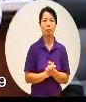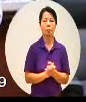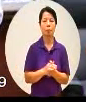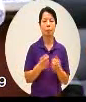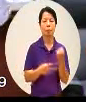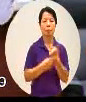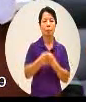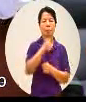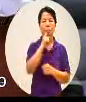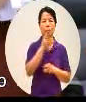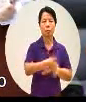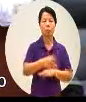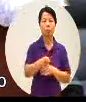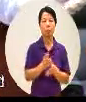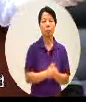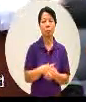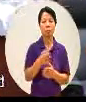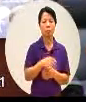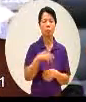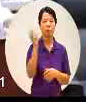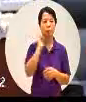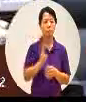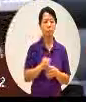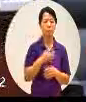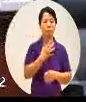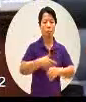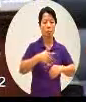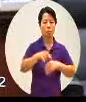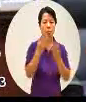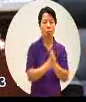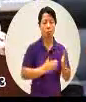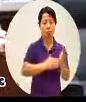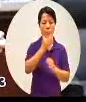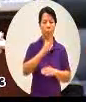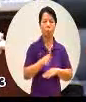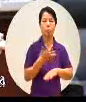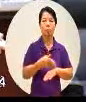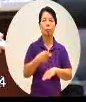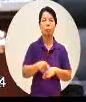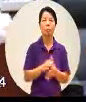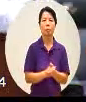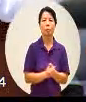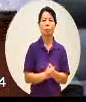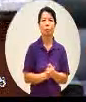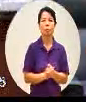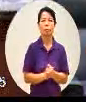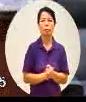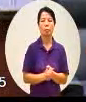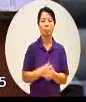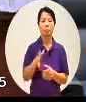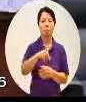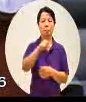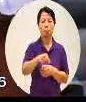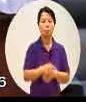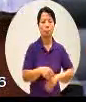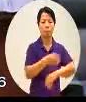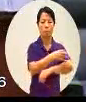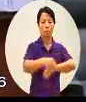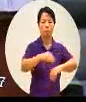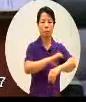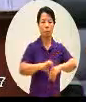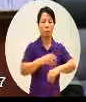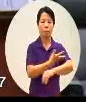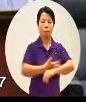顶头讲，你着把水用好，互阮袂淹水，佮顺刷嘛。甲边个提案，人行